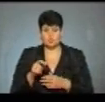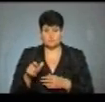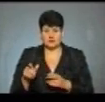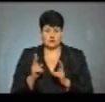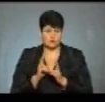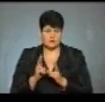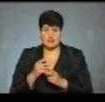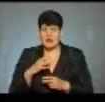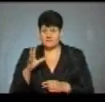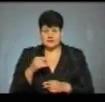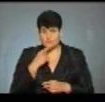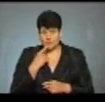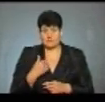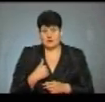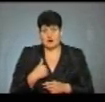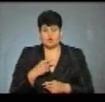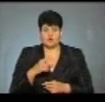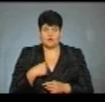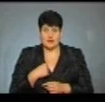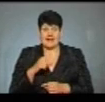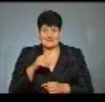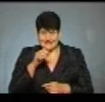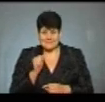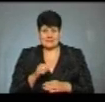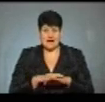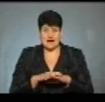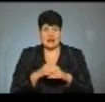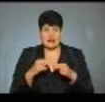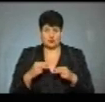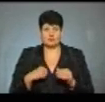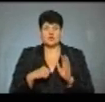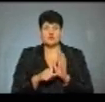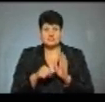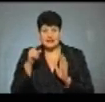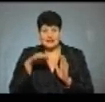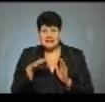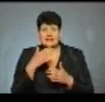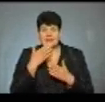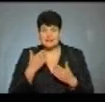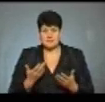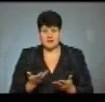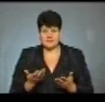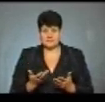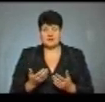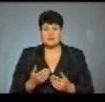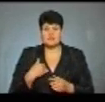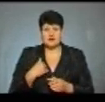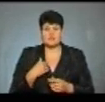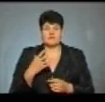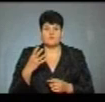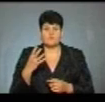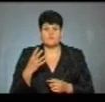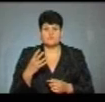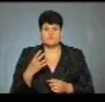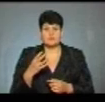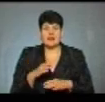зустрічі, я всім говорив, що я за ринок землі, тому що ми шоста країна у світі, яка не має. Я рахую, що ринок землі і це